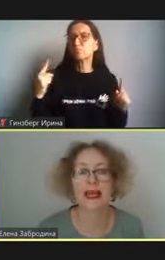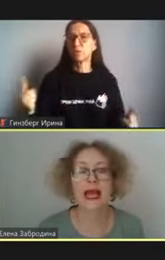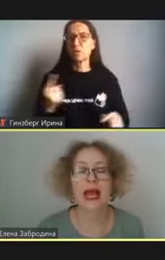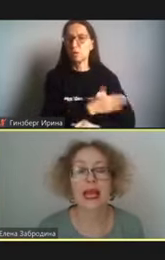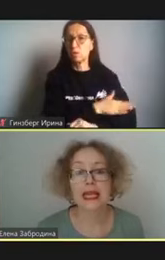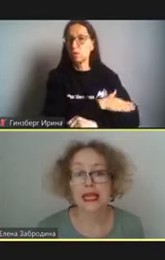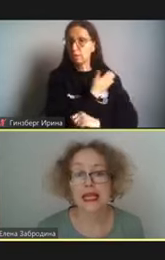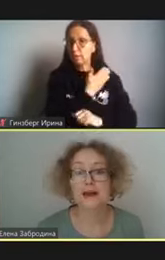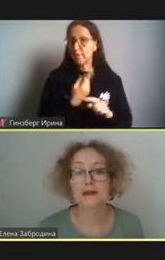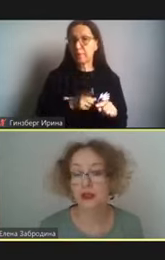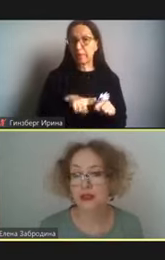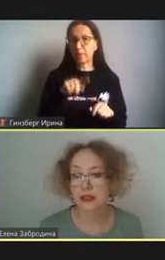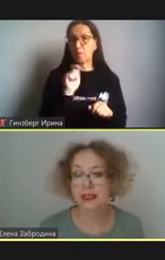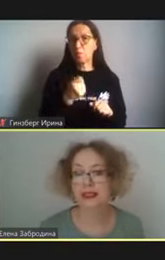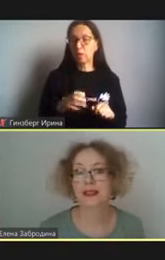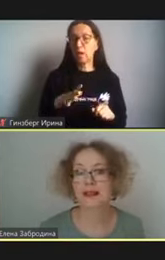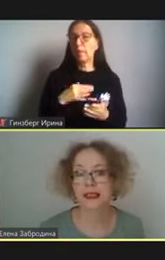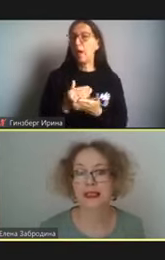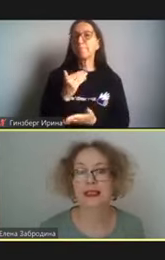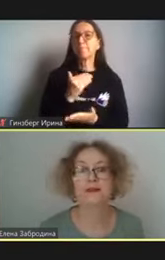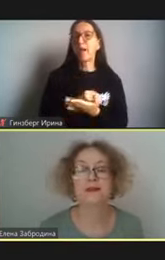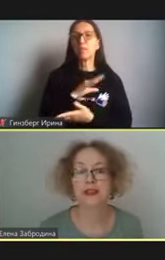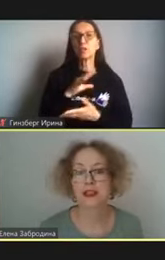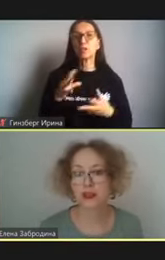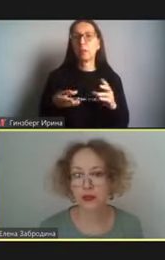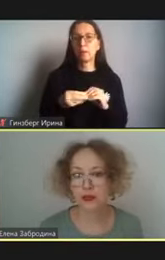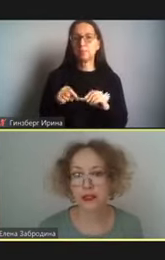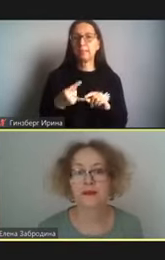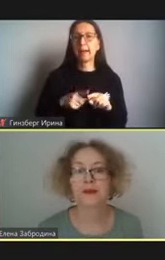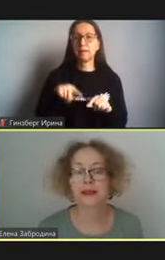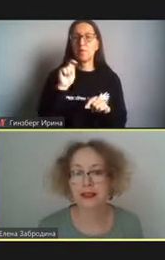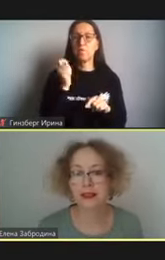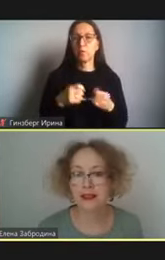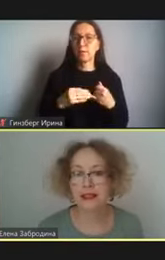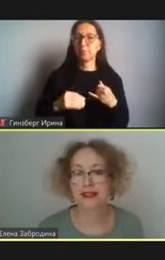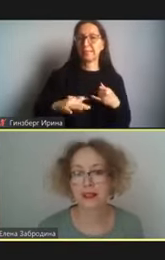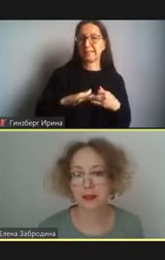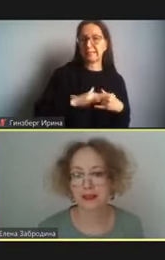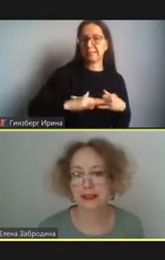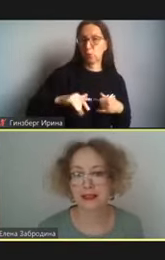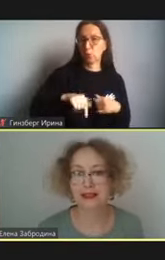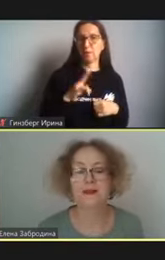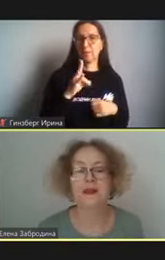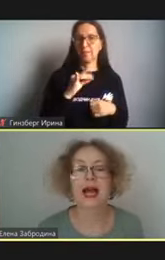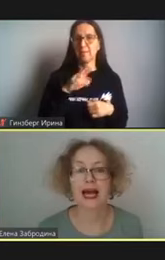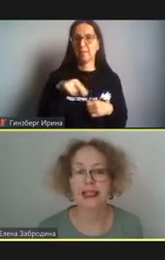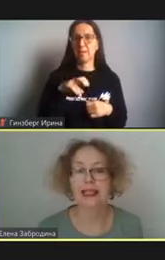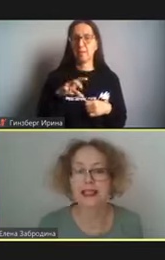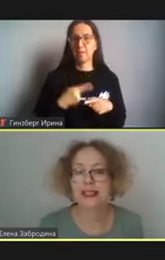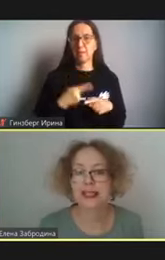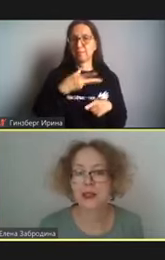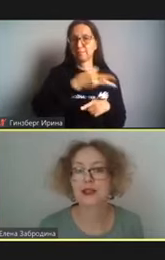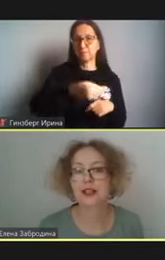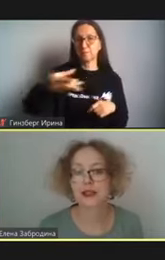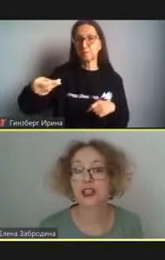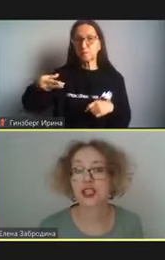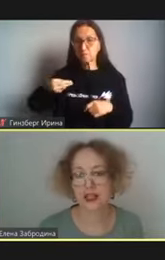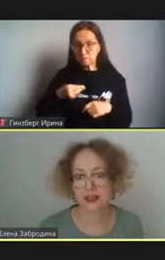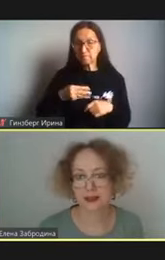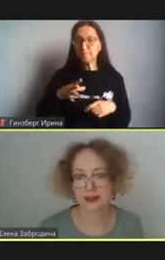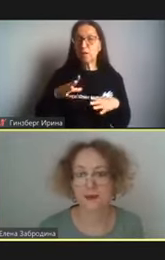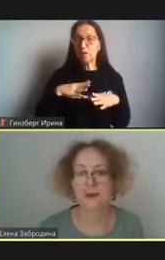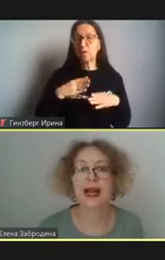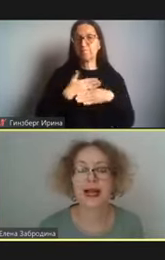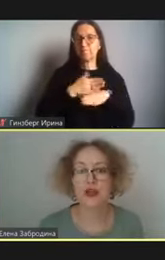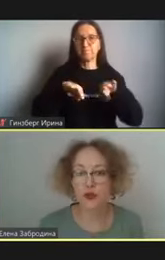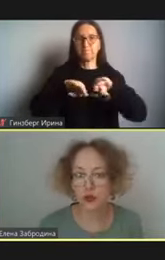промежуток. И в результате этой войны территории нидерландских провинций, они разделяются на две